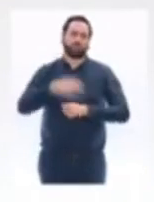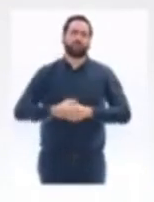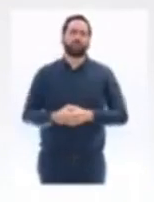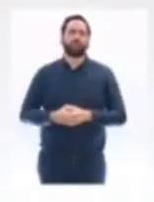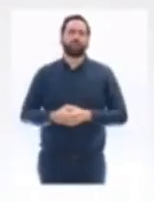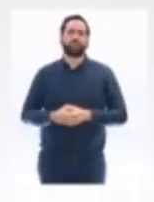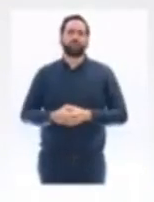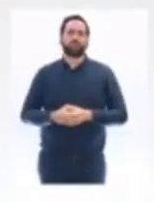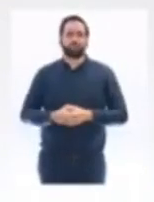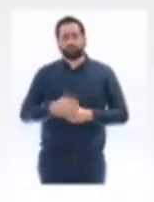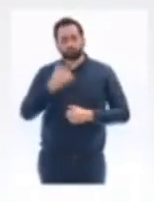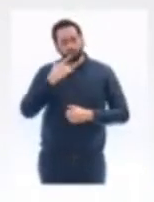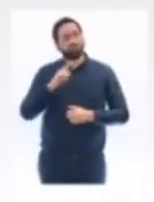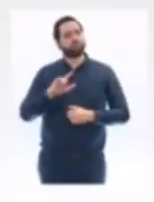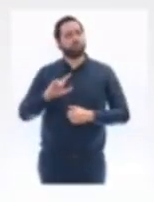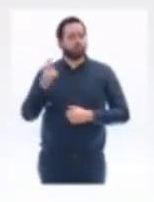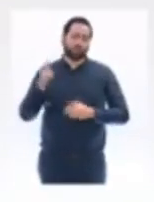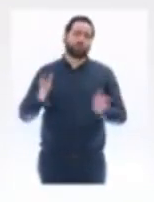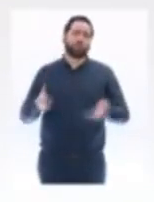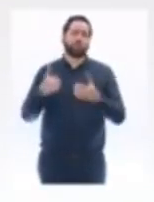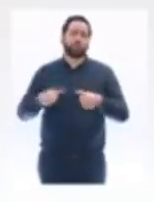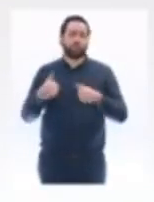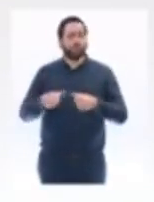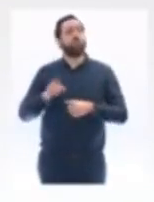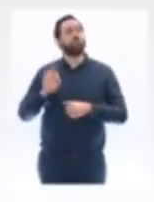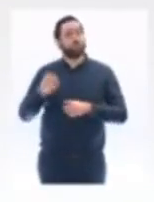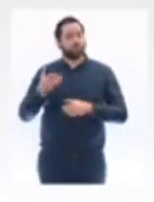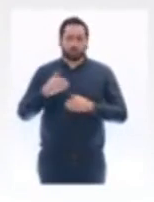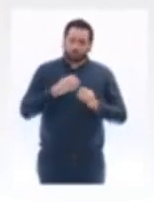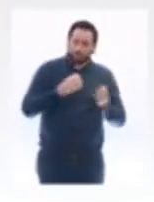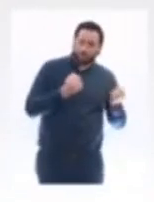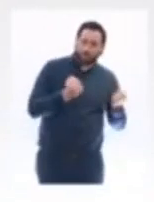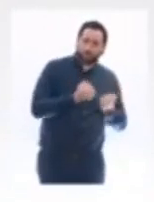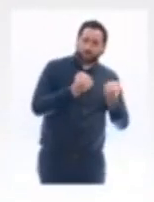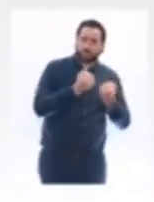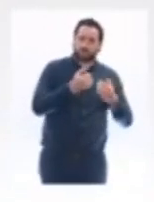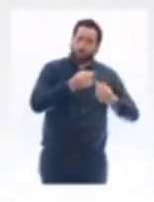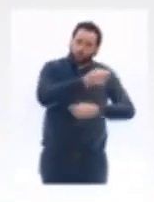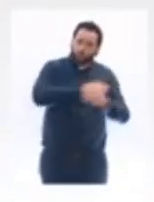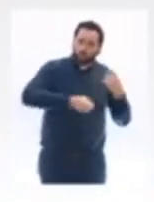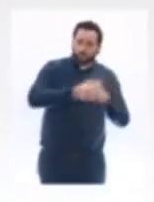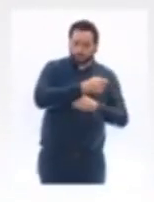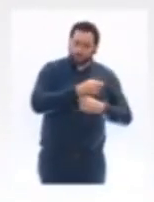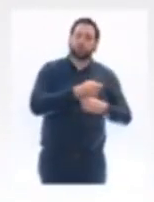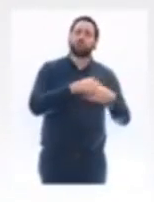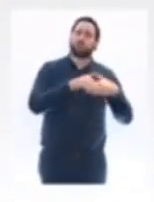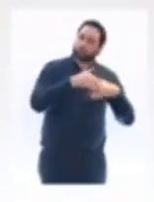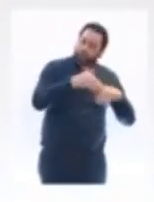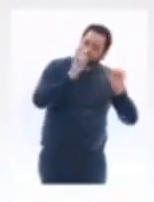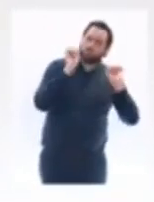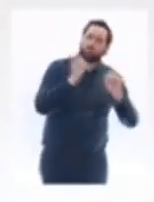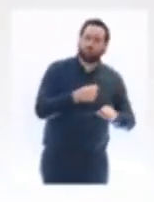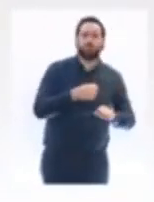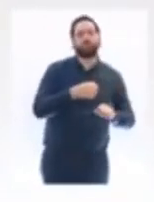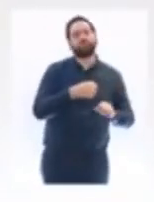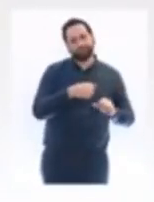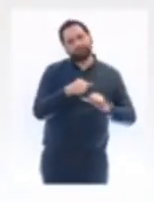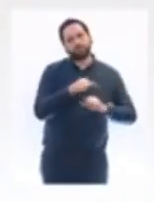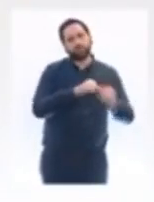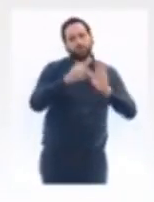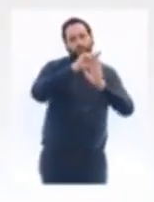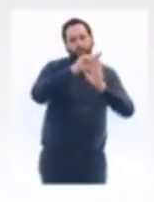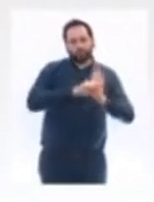C'est justement parce que la crise sanitaire s'aggrave dans certains pays européens, qu'il y a des difficultés économiques, que le plan de relance européen doit être adopté